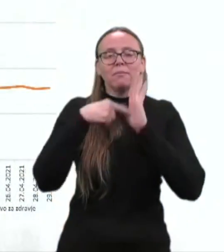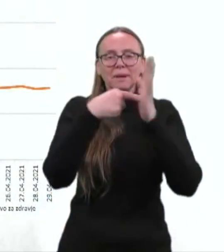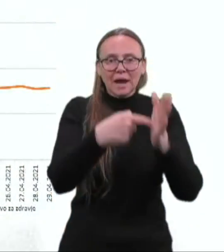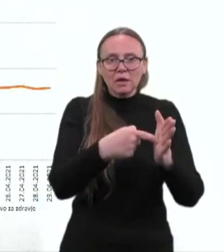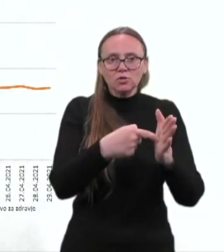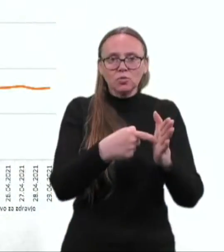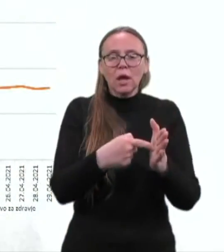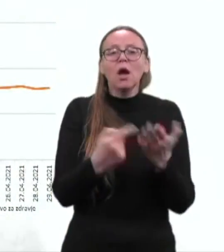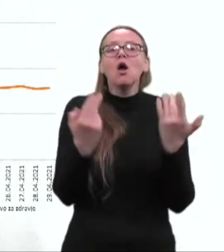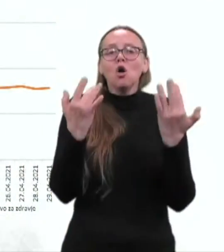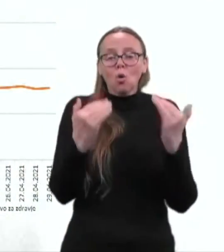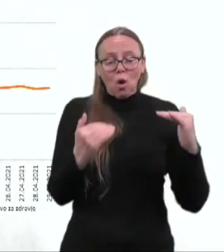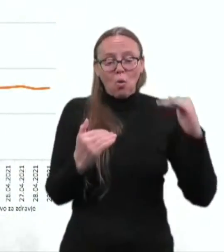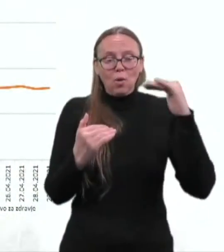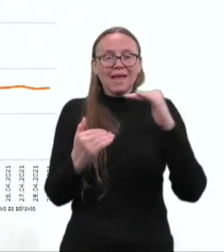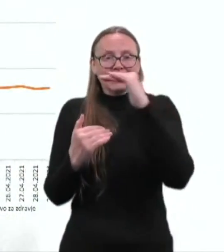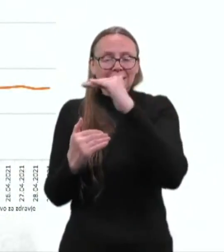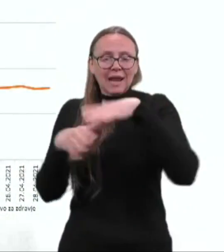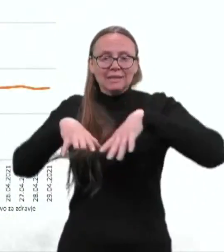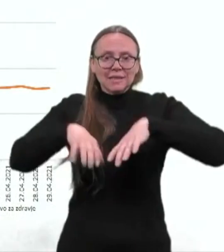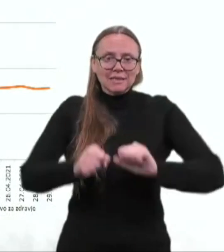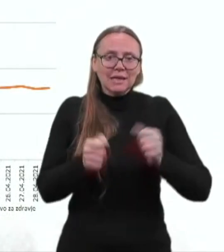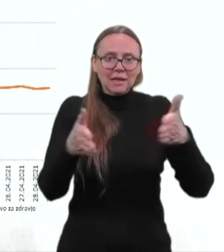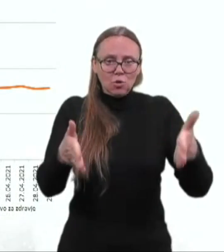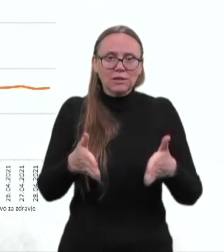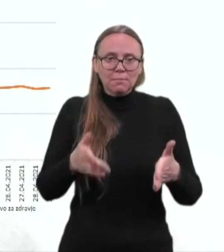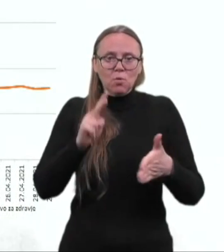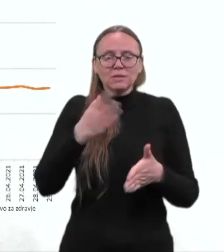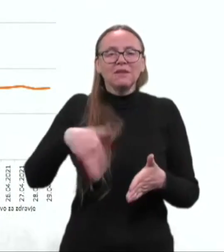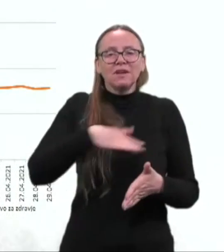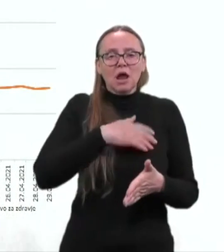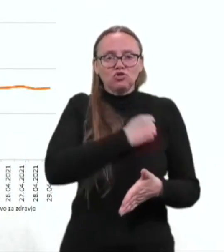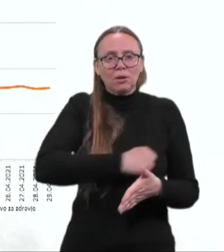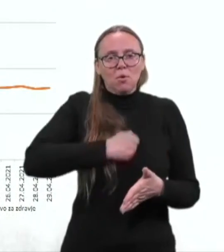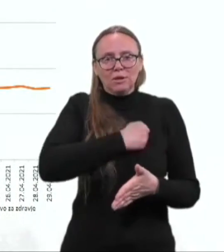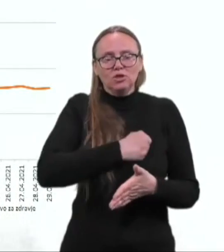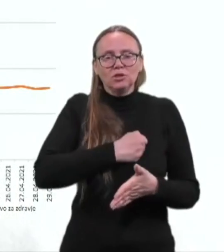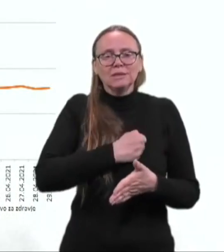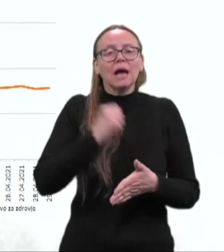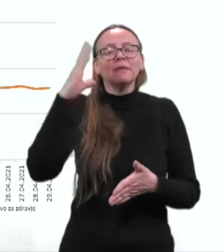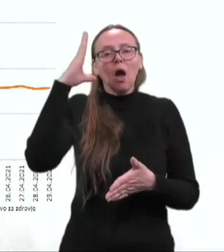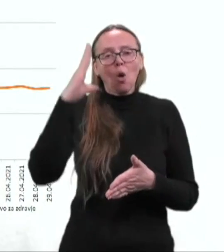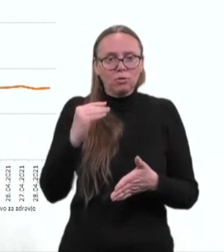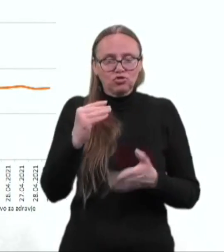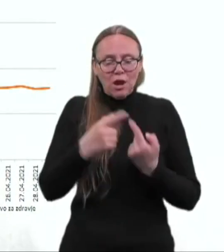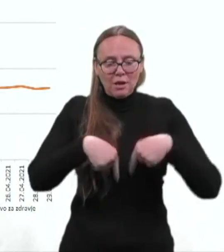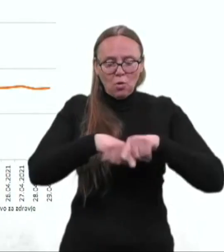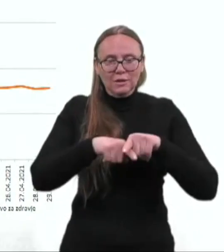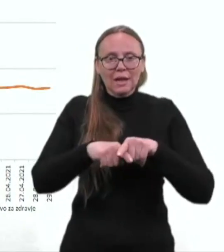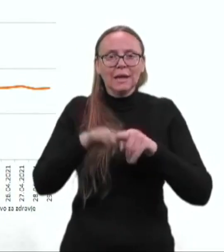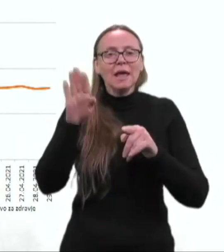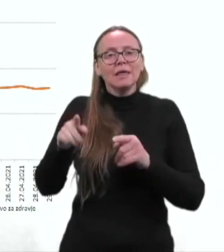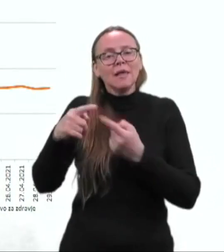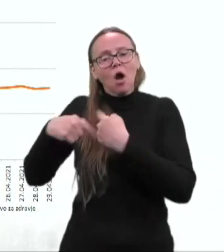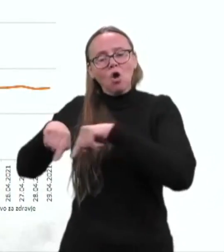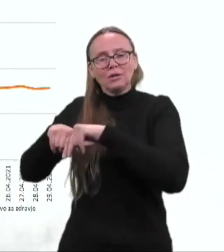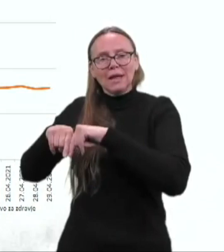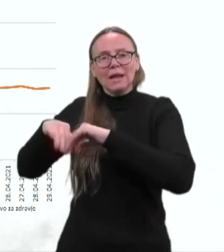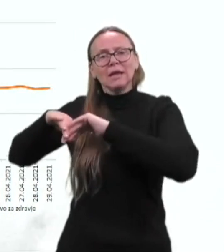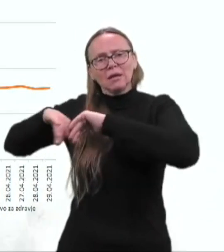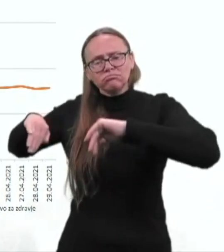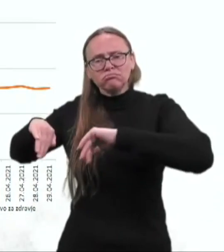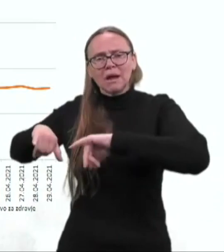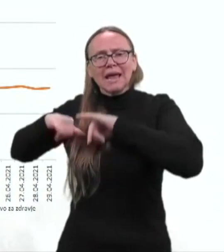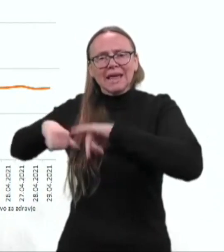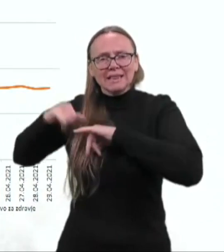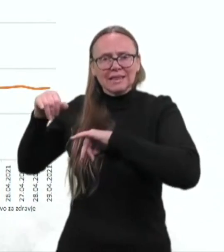trend zasedenosti postelj v naših bolnišnicah na navadnih oddelkih, oddelkih intenzivne terapije in pa skupno